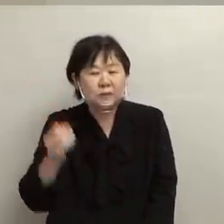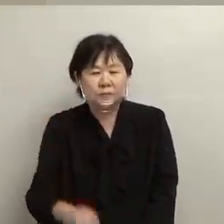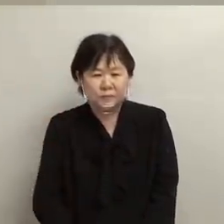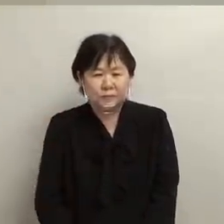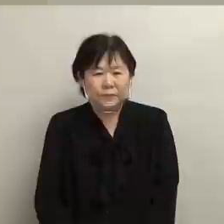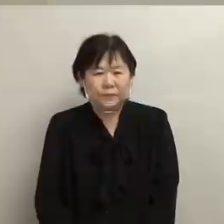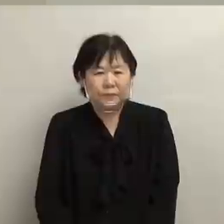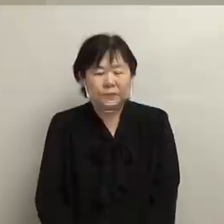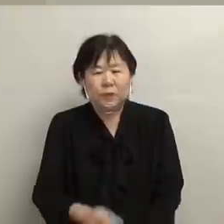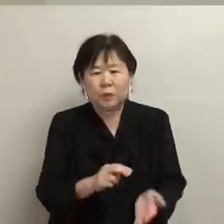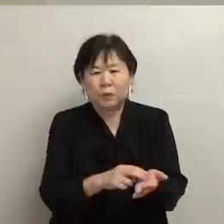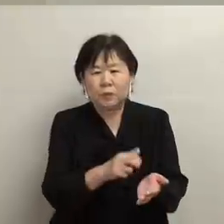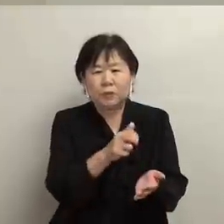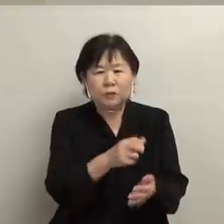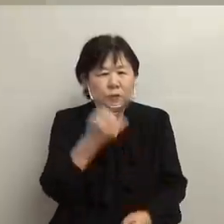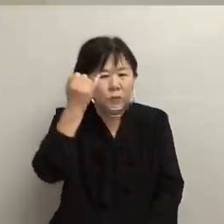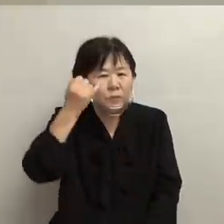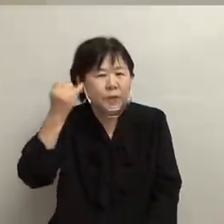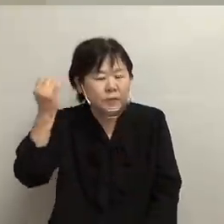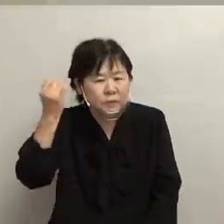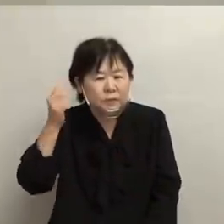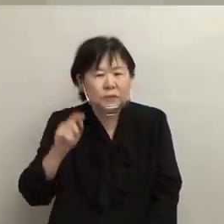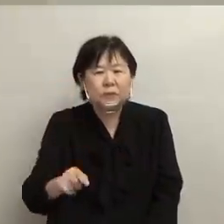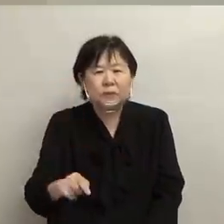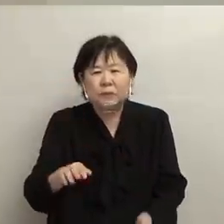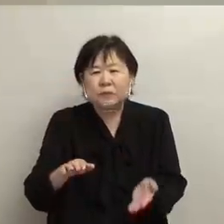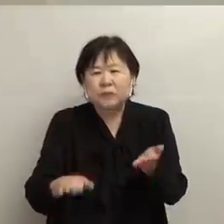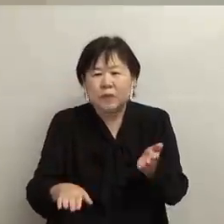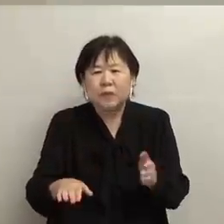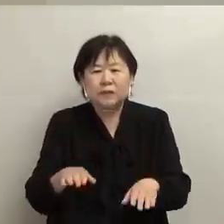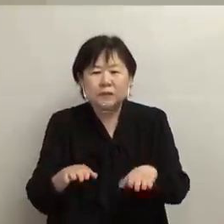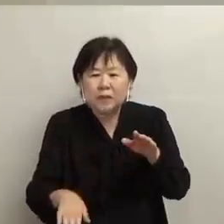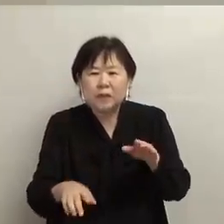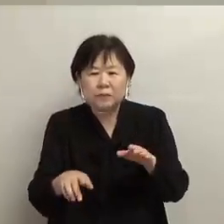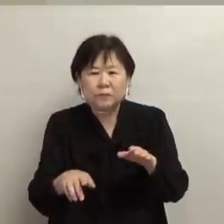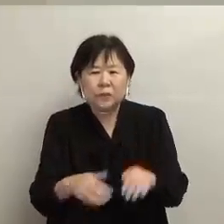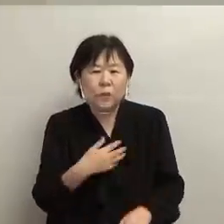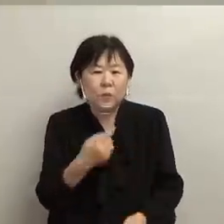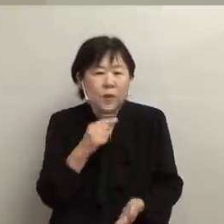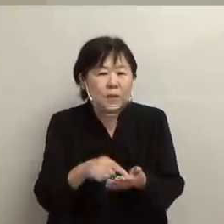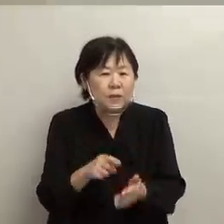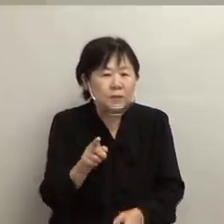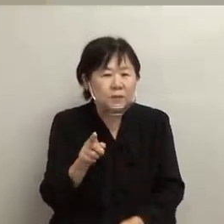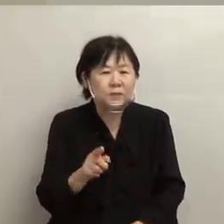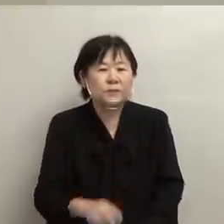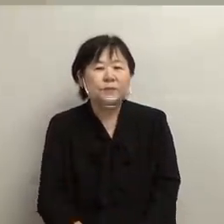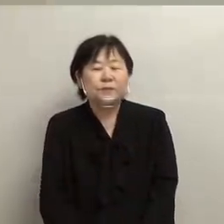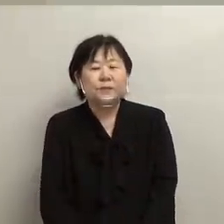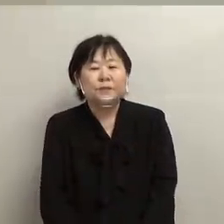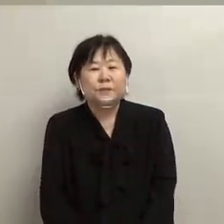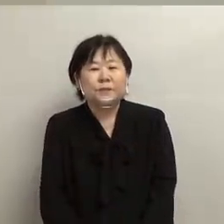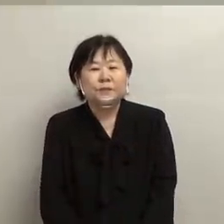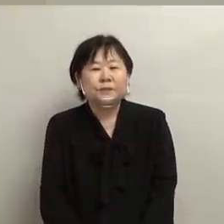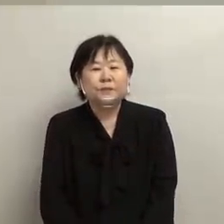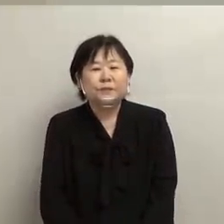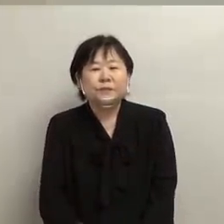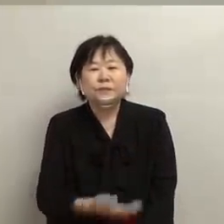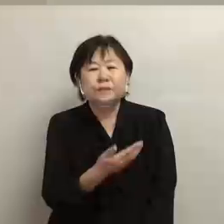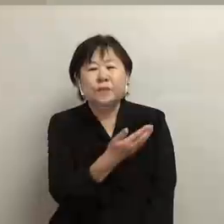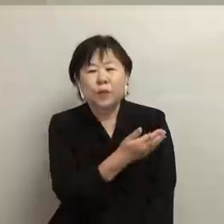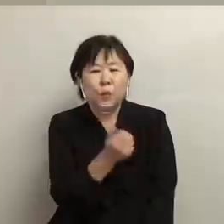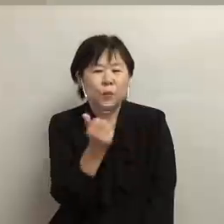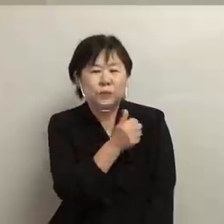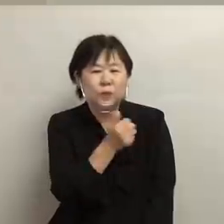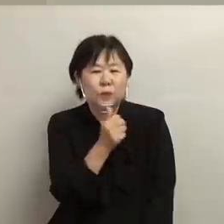イメージが大きくかけ離れているとこのことをわかりやすくあの表しているおりますのでまあこれを今回ご紹介